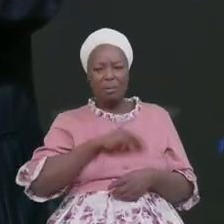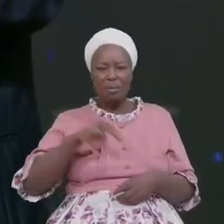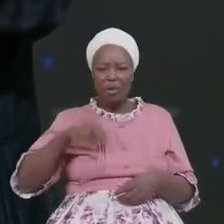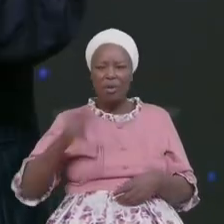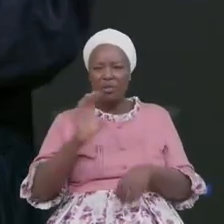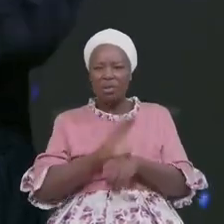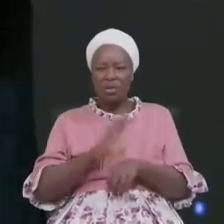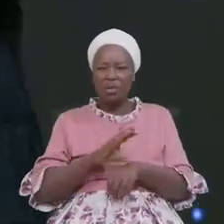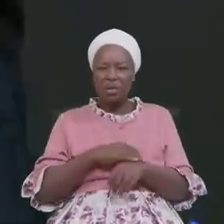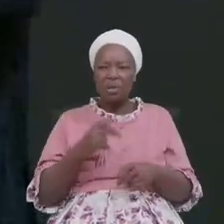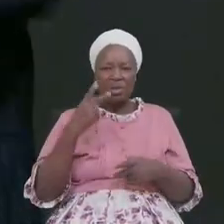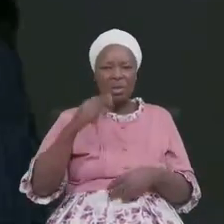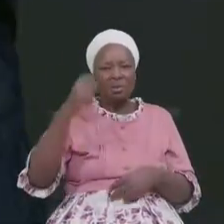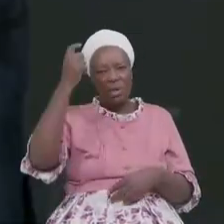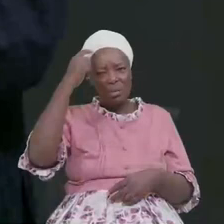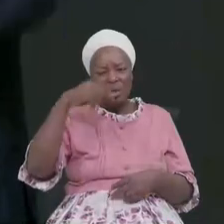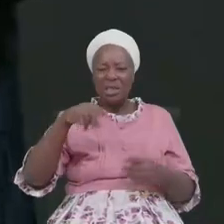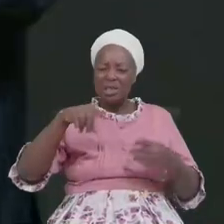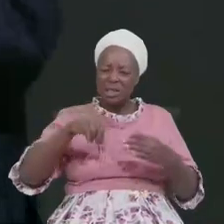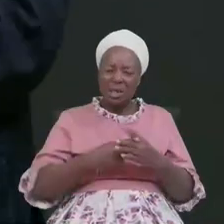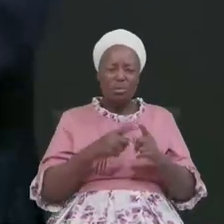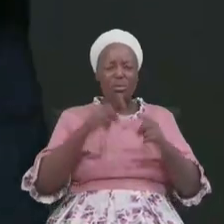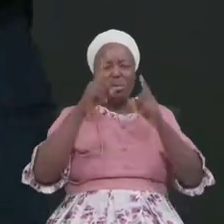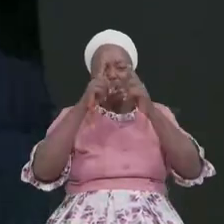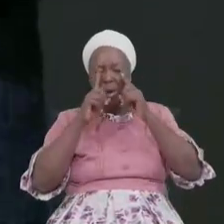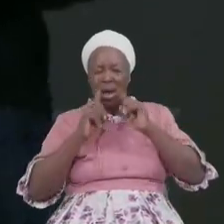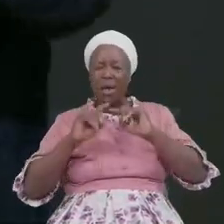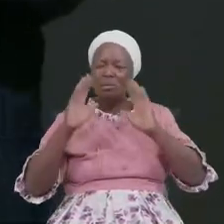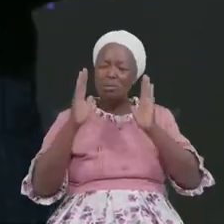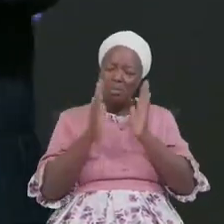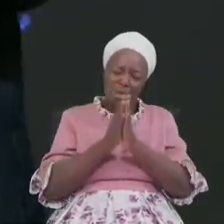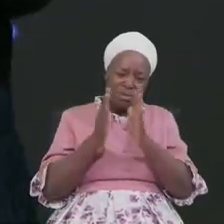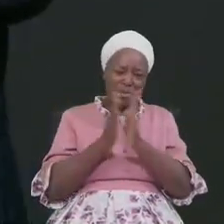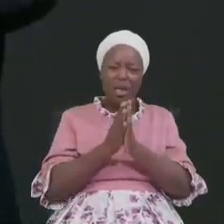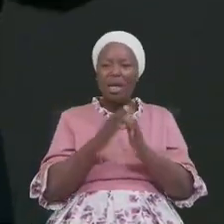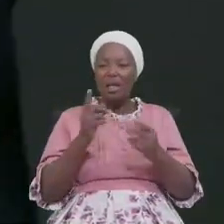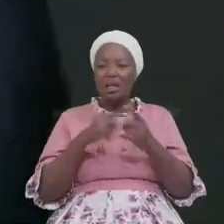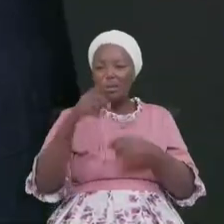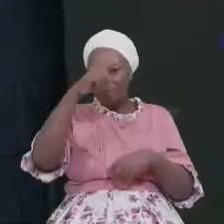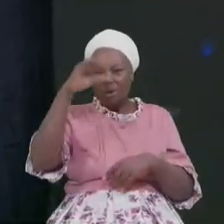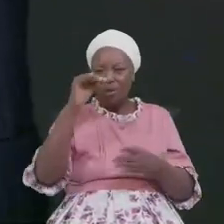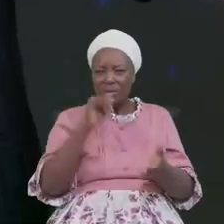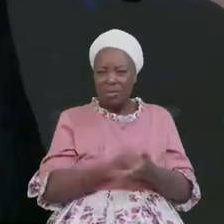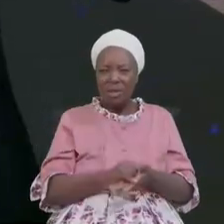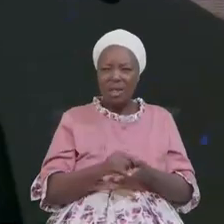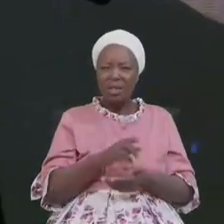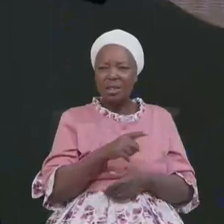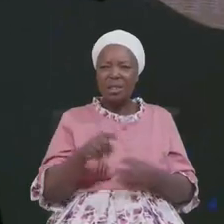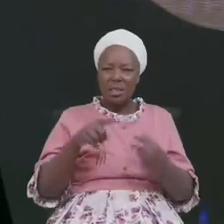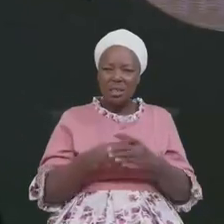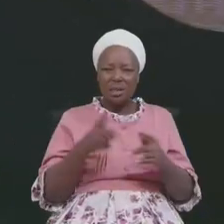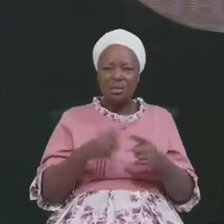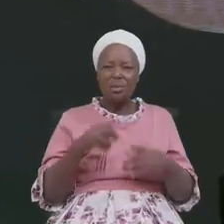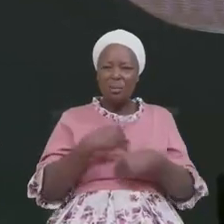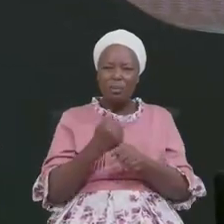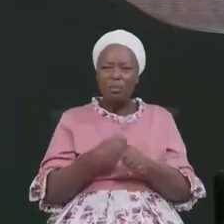esprit. Ils étaient brisés, ils pleuraient. À cause de ça, ils ont commencé à faire des restitutions.